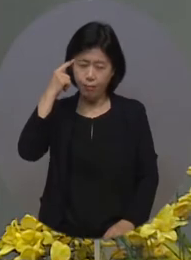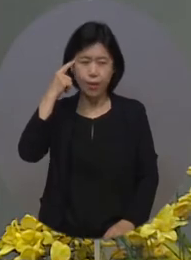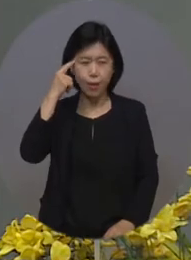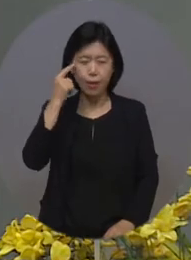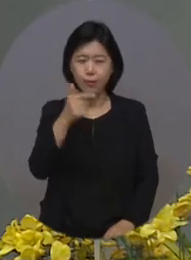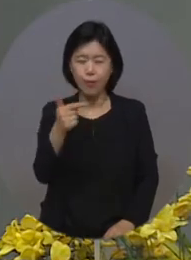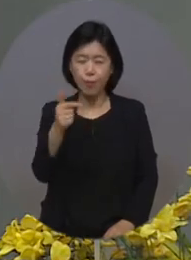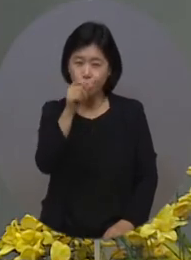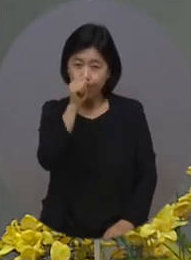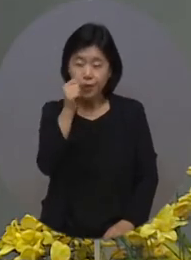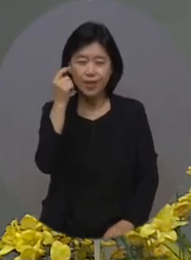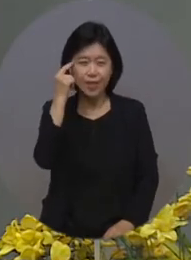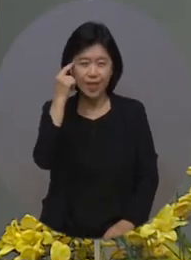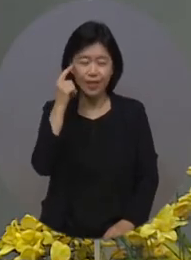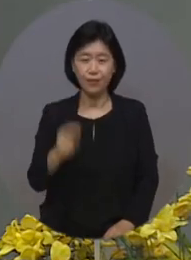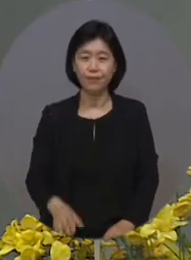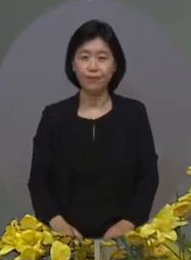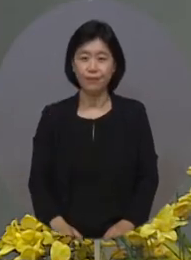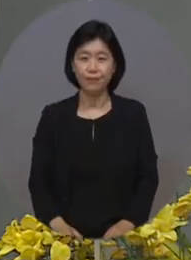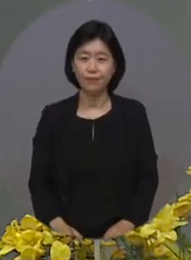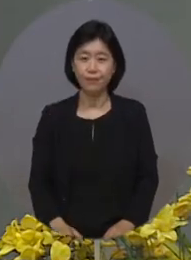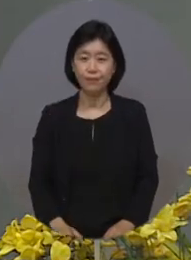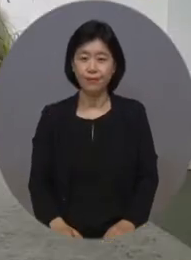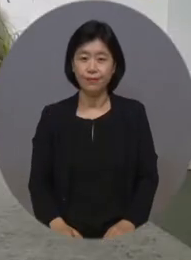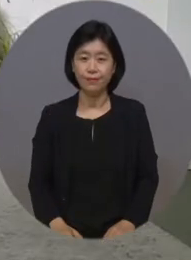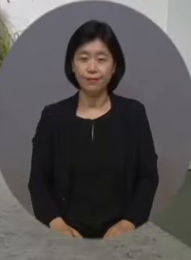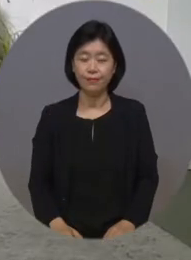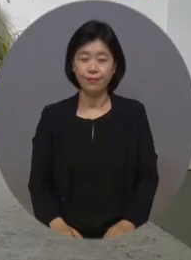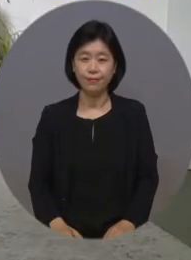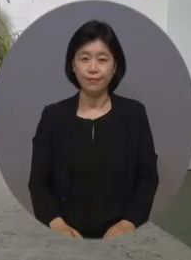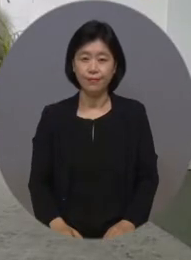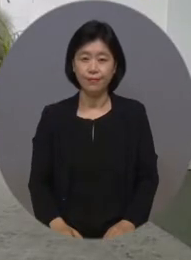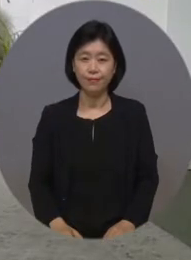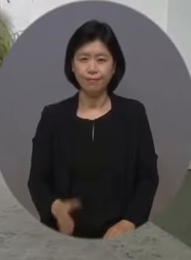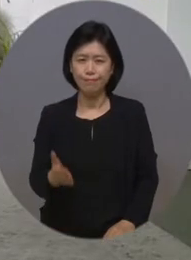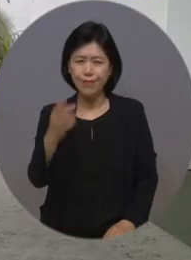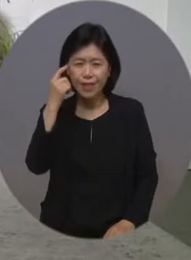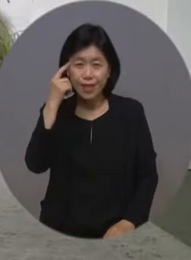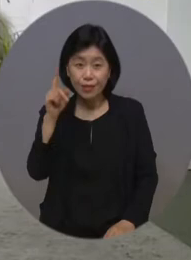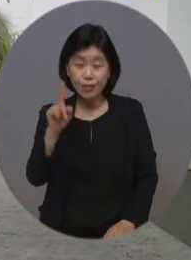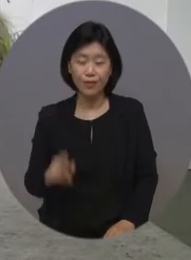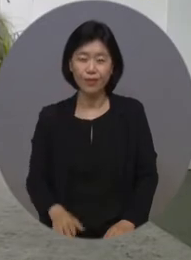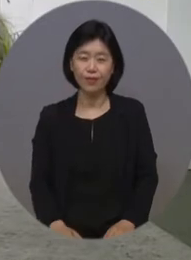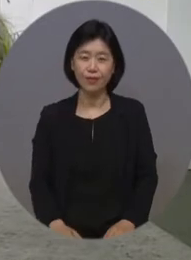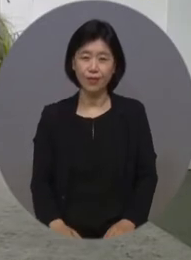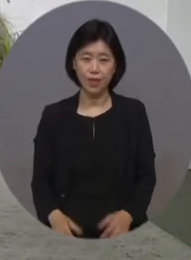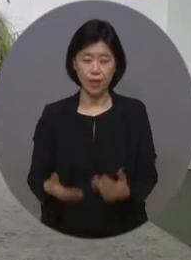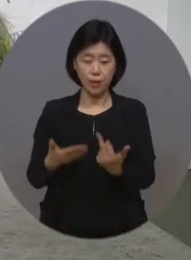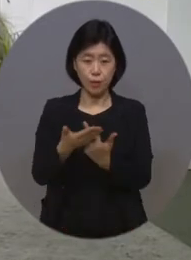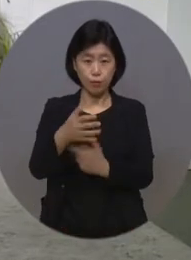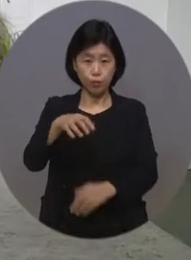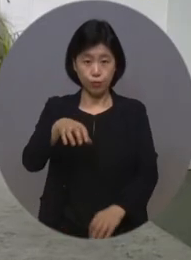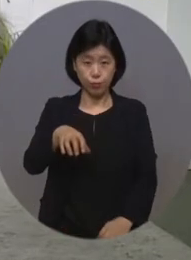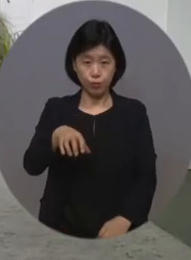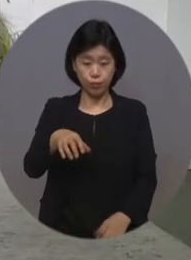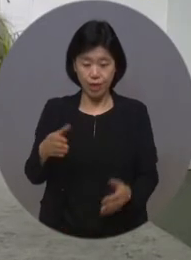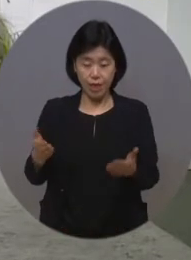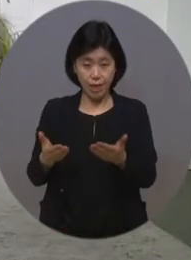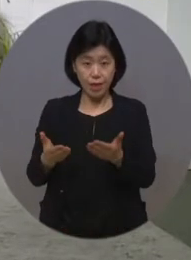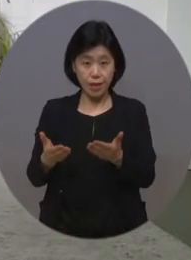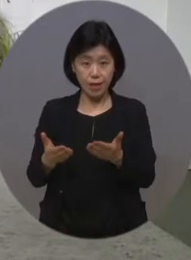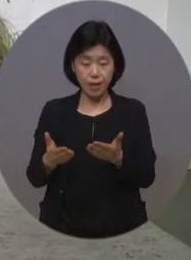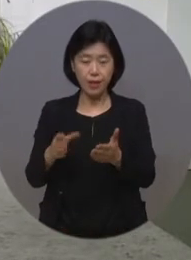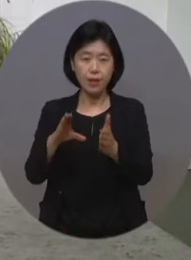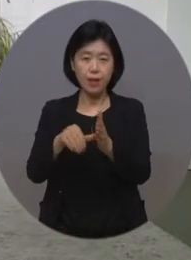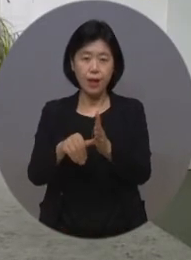어떤 의미로 이 하셨습니까 어 제주도에서 장애인복지 과 라는 부서가 있어요 4 장애인